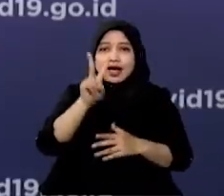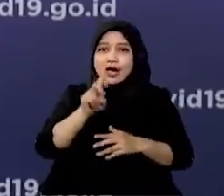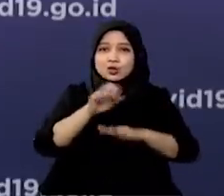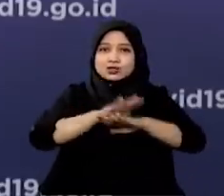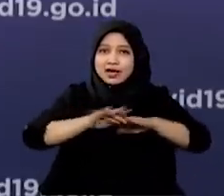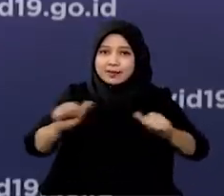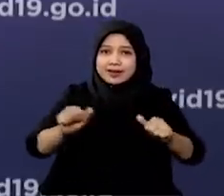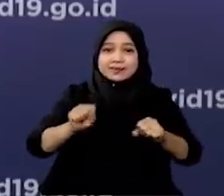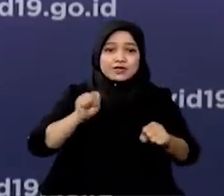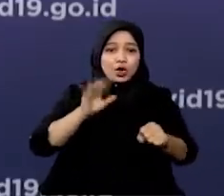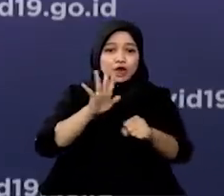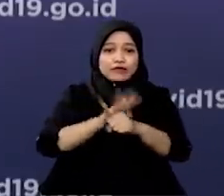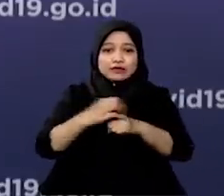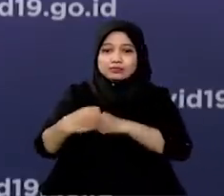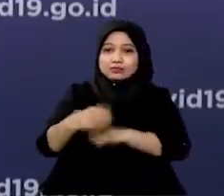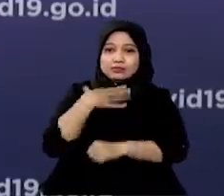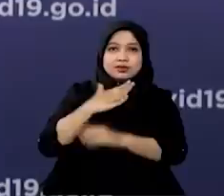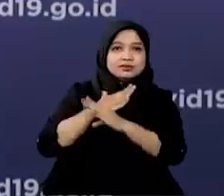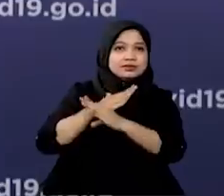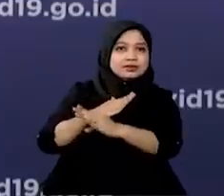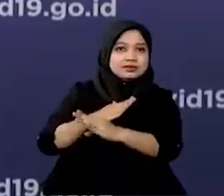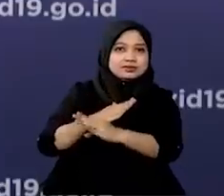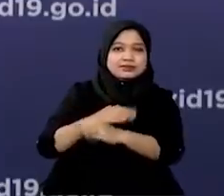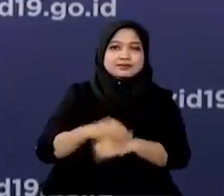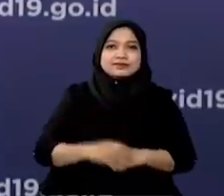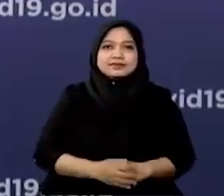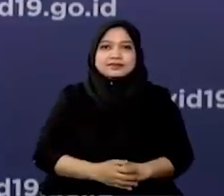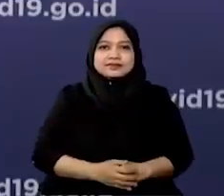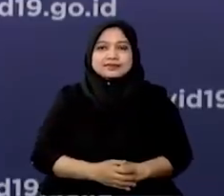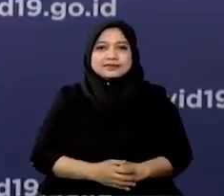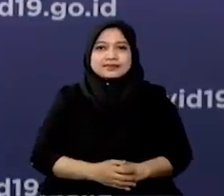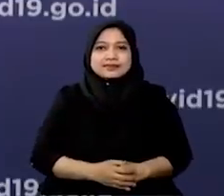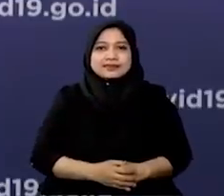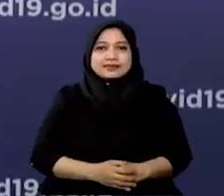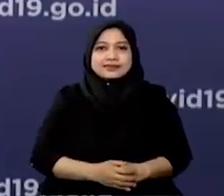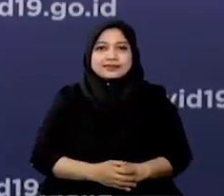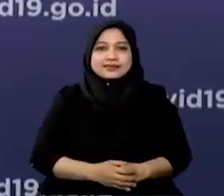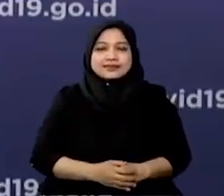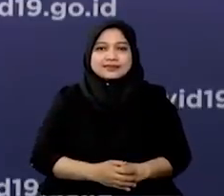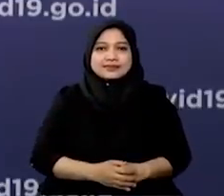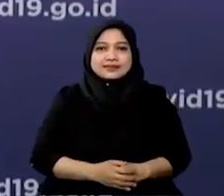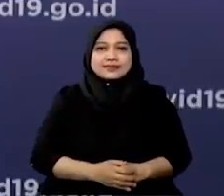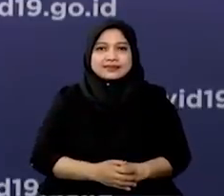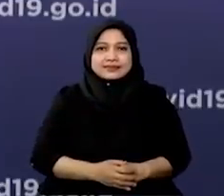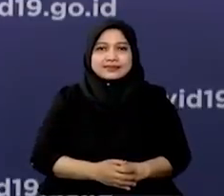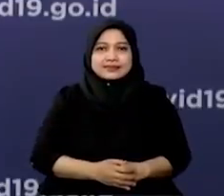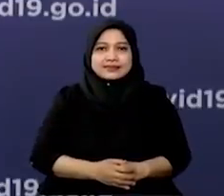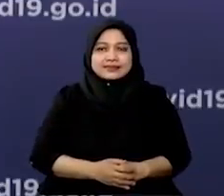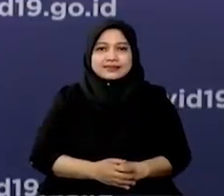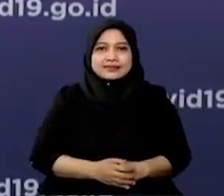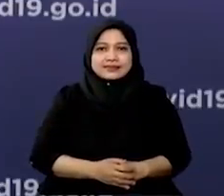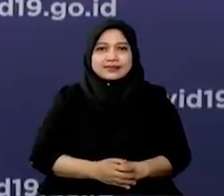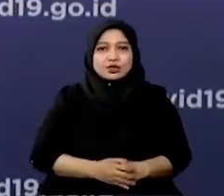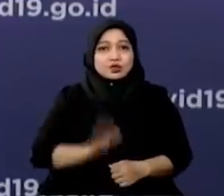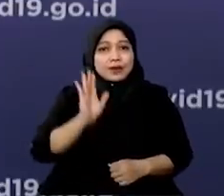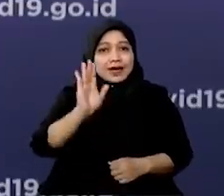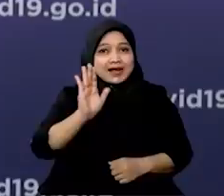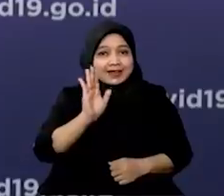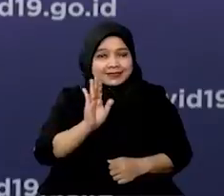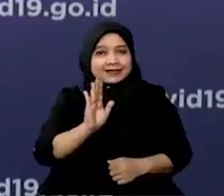pertula RKO Fit Hai pastikan aman dan kita bisa